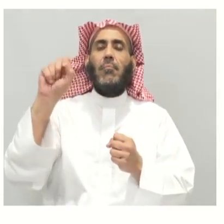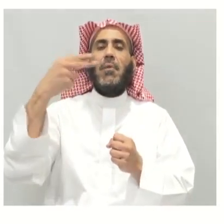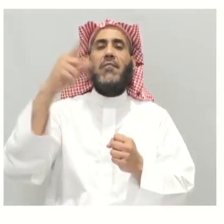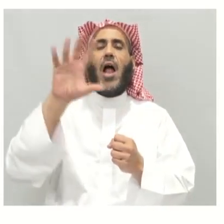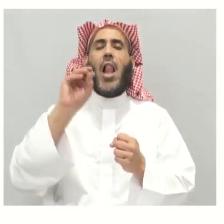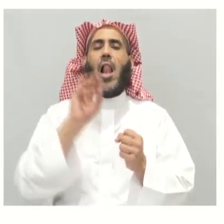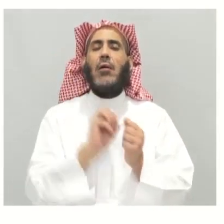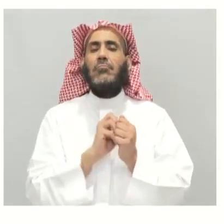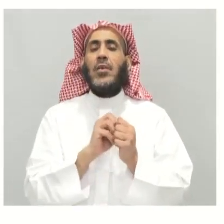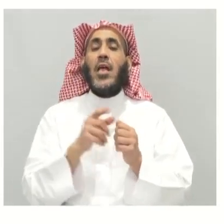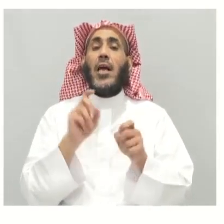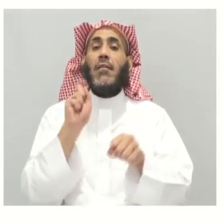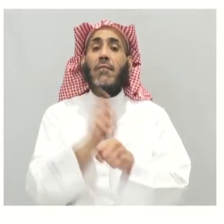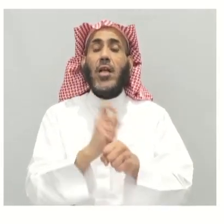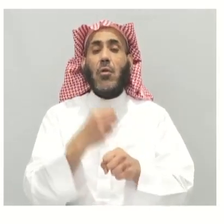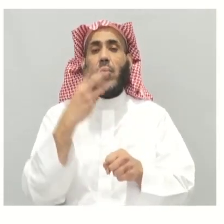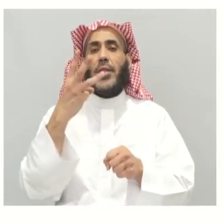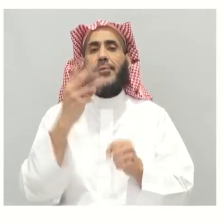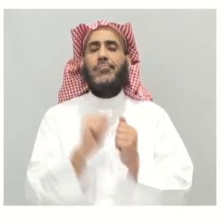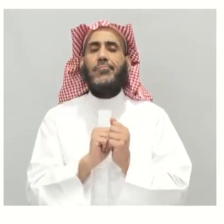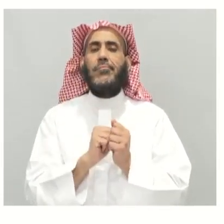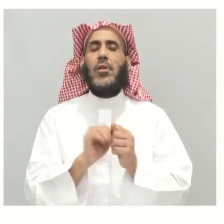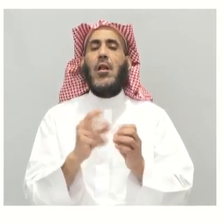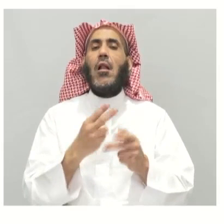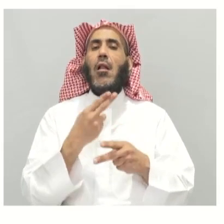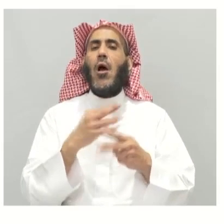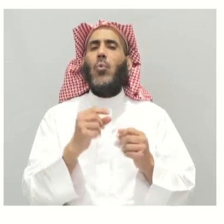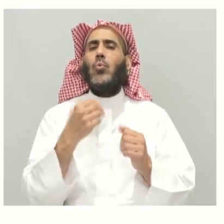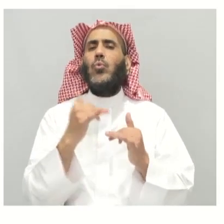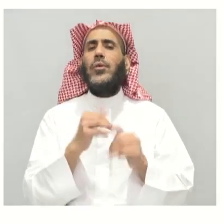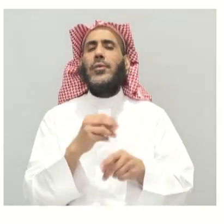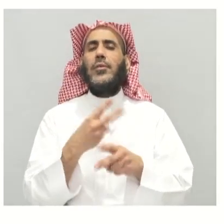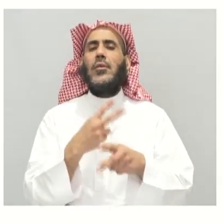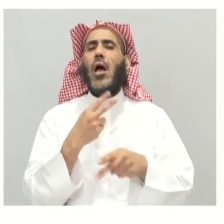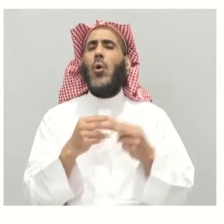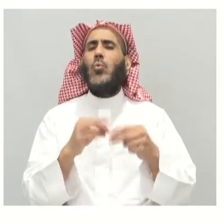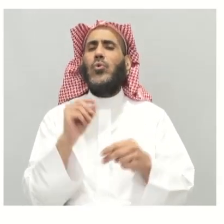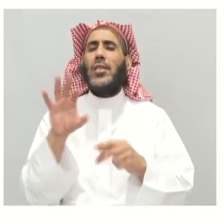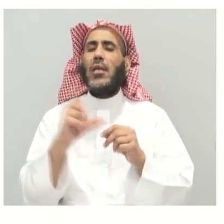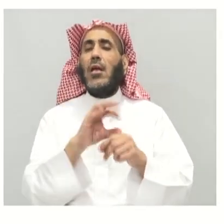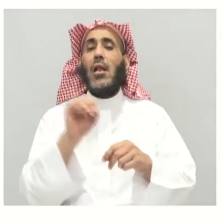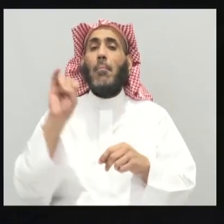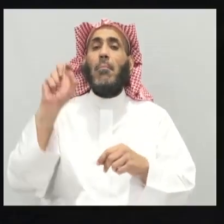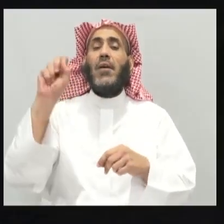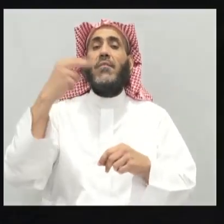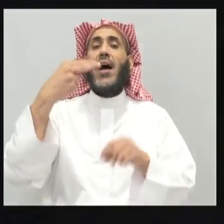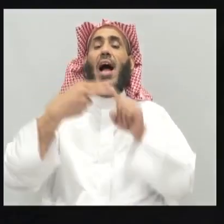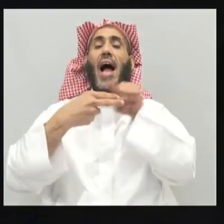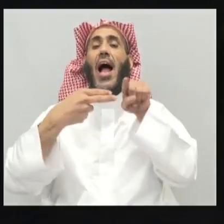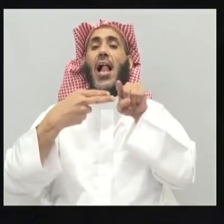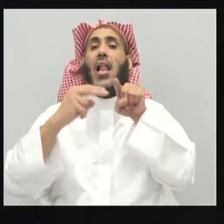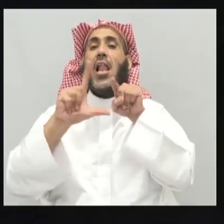مفعل. إذن إذا كان الفعل ثلاثي له صيغتين أو له صيغتان فقط، إما على وزن مفعل